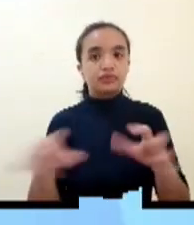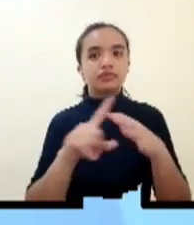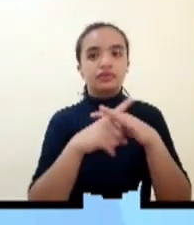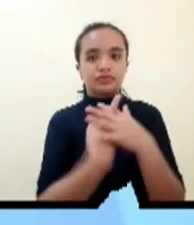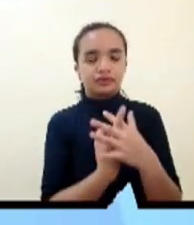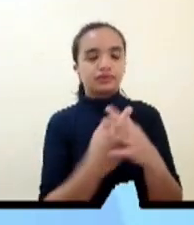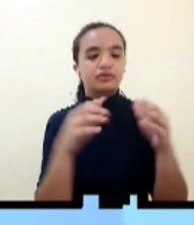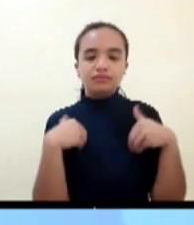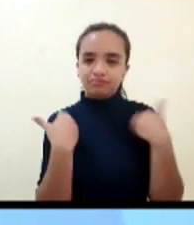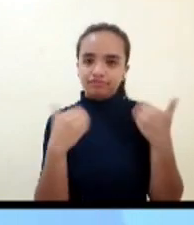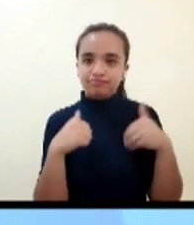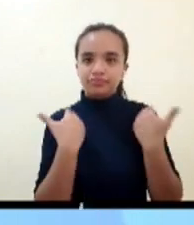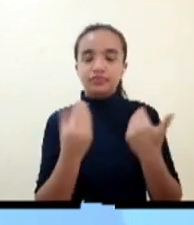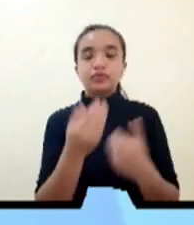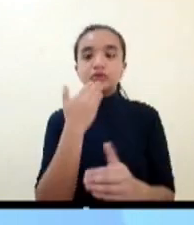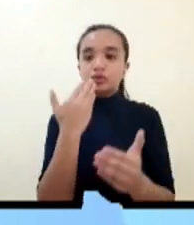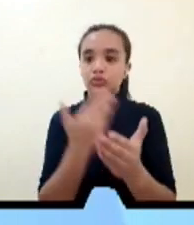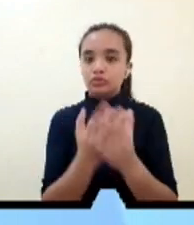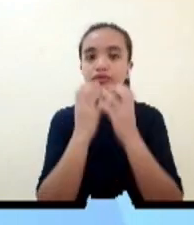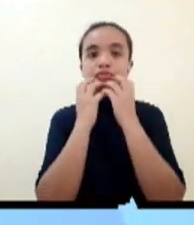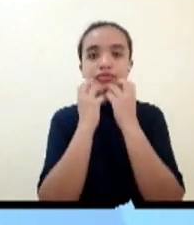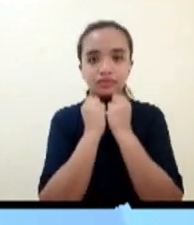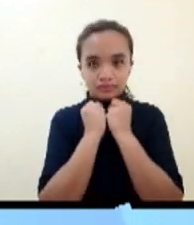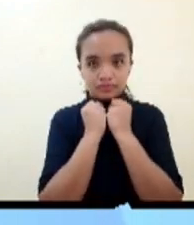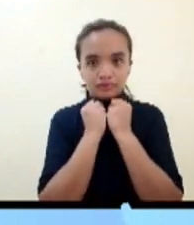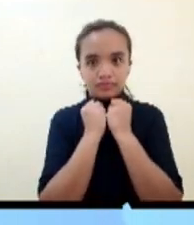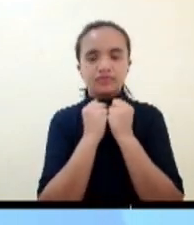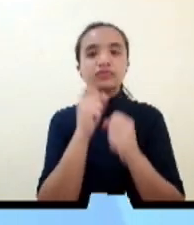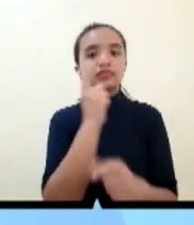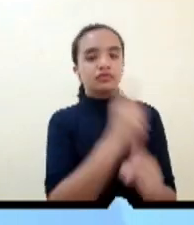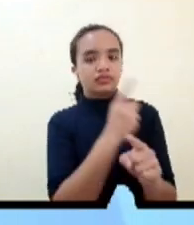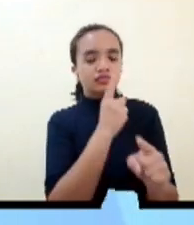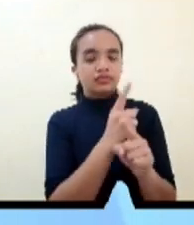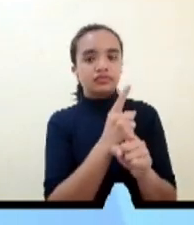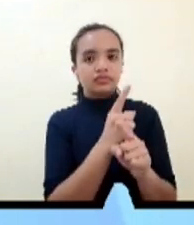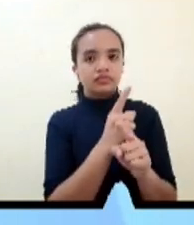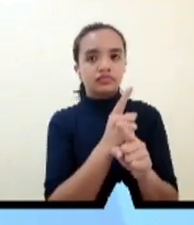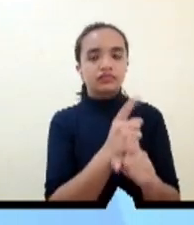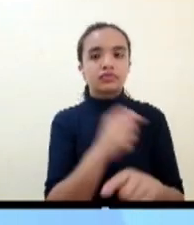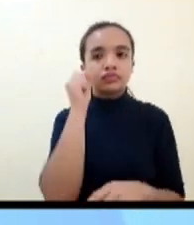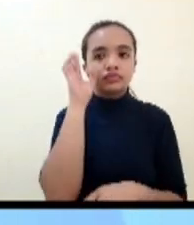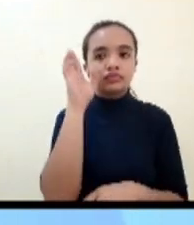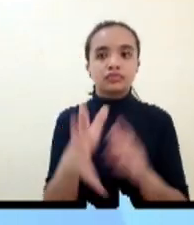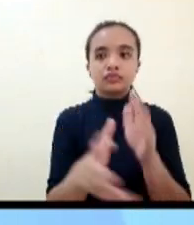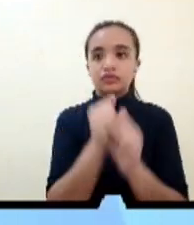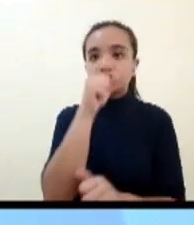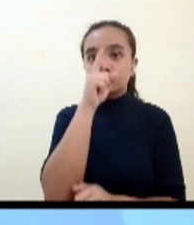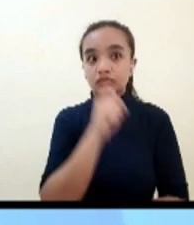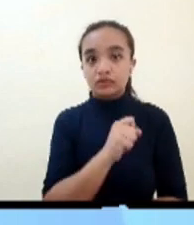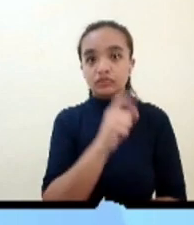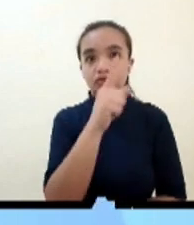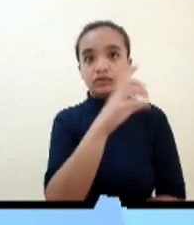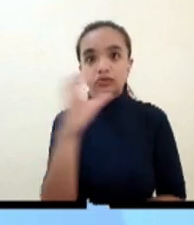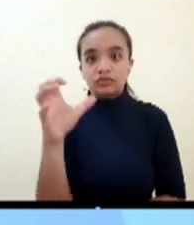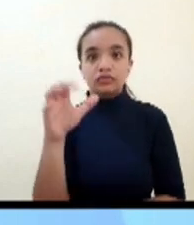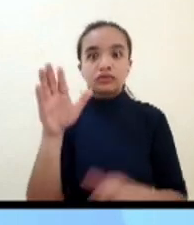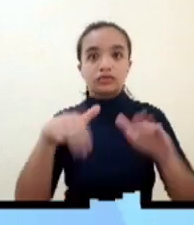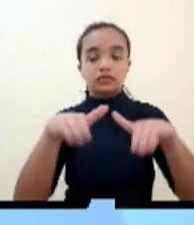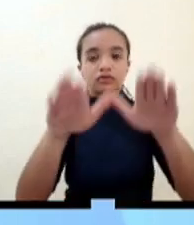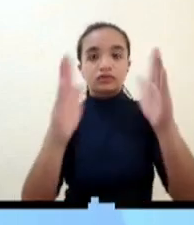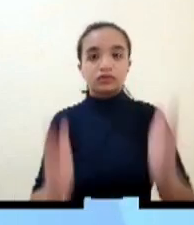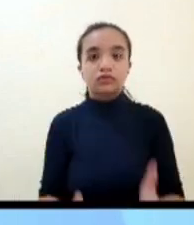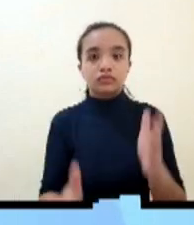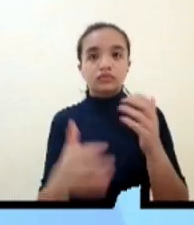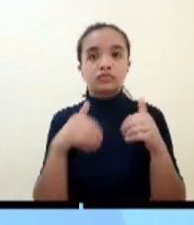na ma-preserve yung culture, correct, natin. Correct, correct. Tama, no? Sir, ang oldest is 100 years old na weaver, and then youngest is 8 years